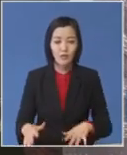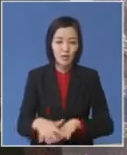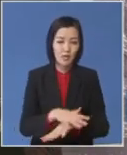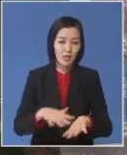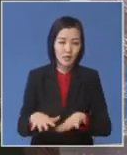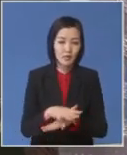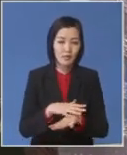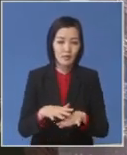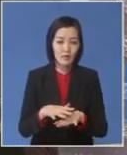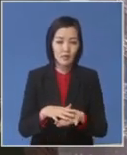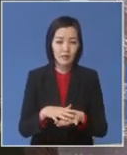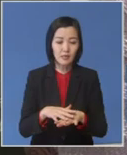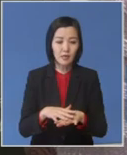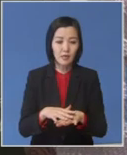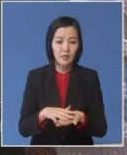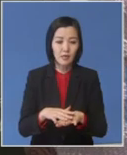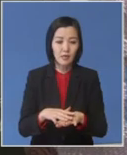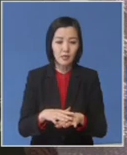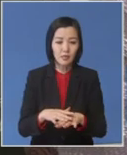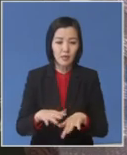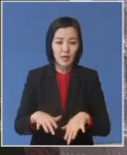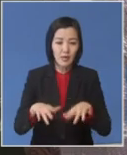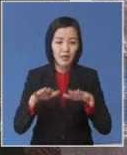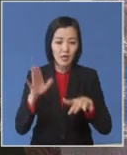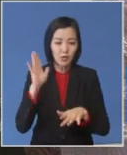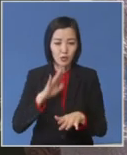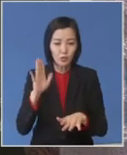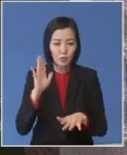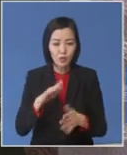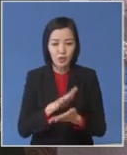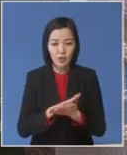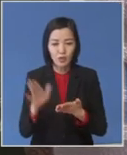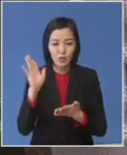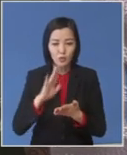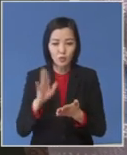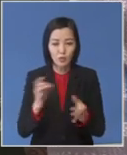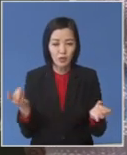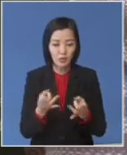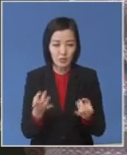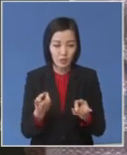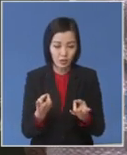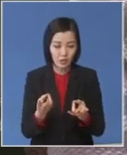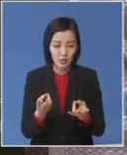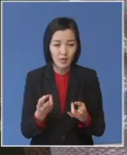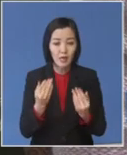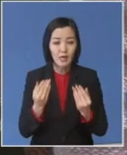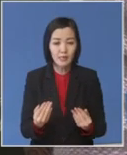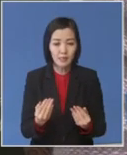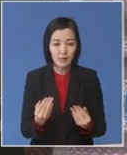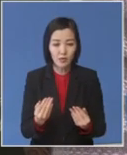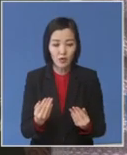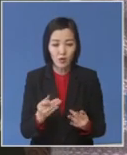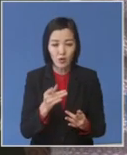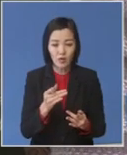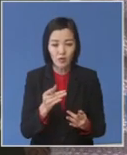Халықтың тек қана қайнаған суды, немесе бөтелденген суды ішуді рекомендация берілді. Қазіргі